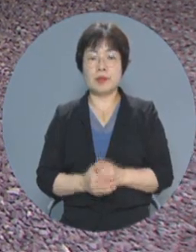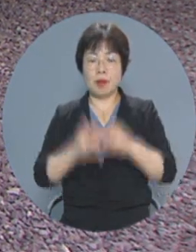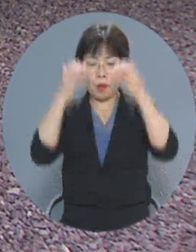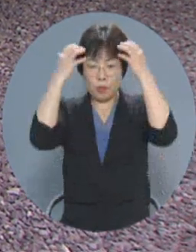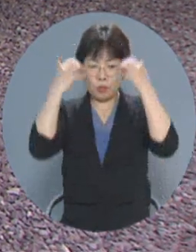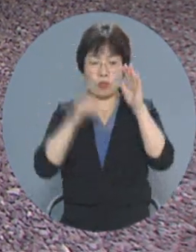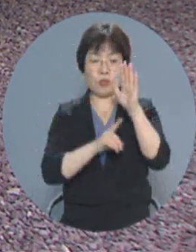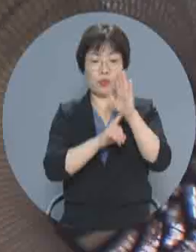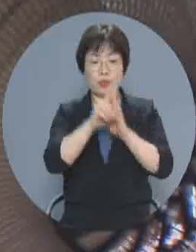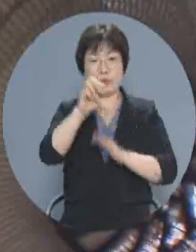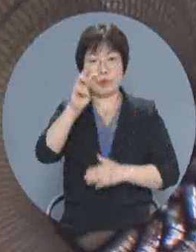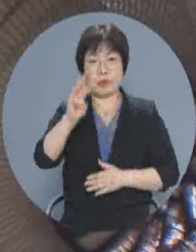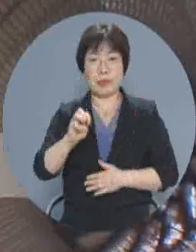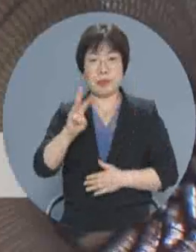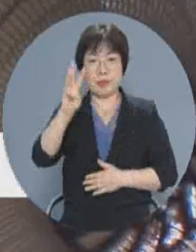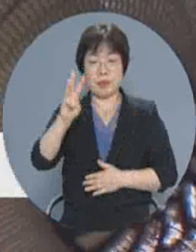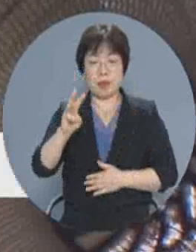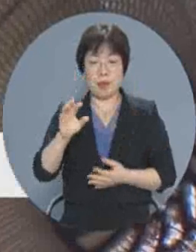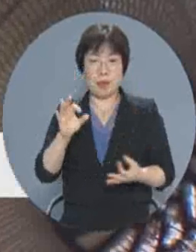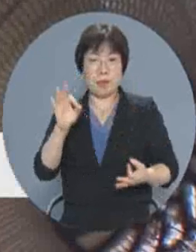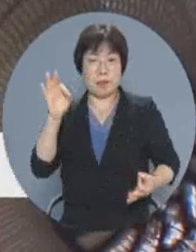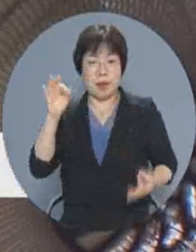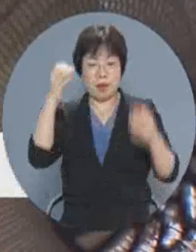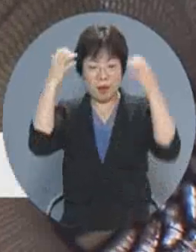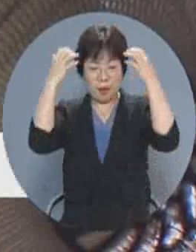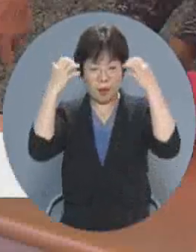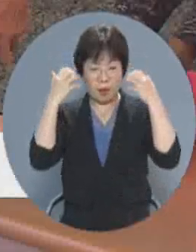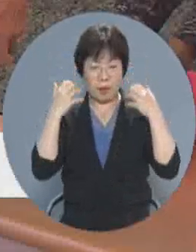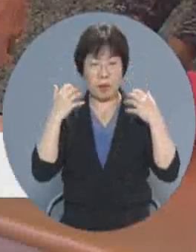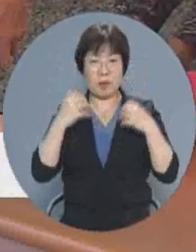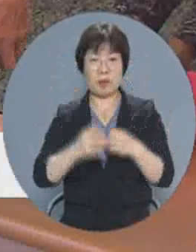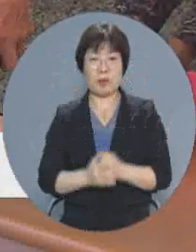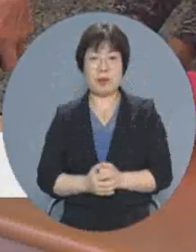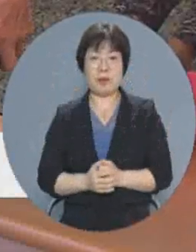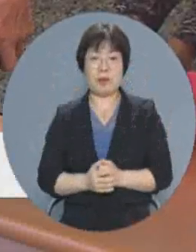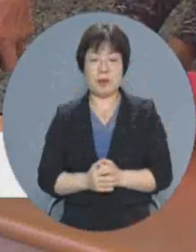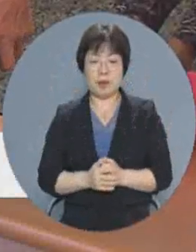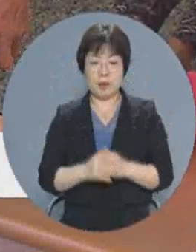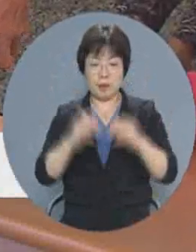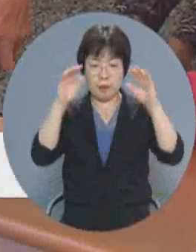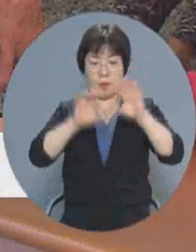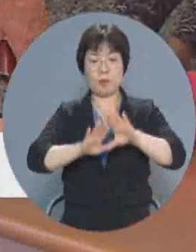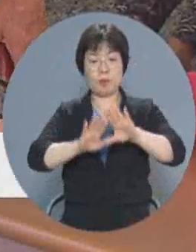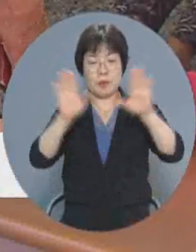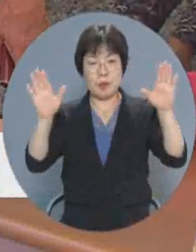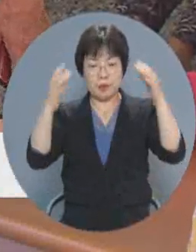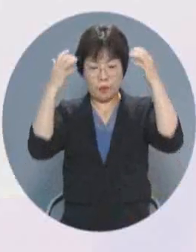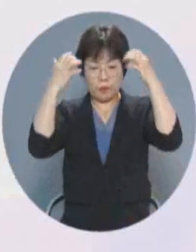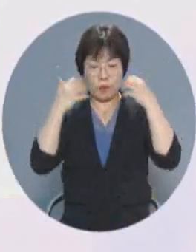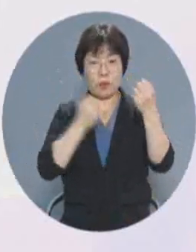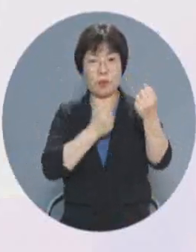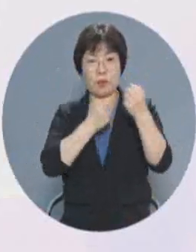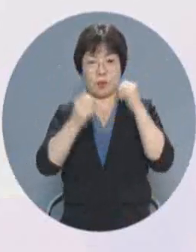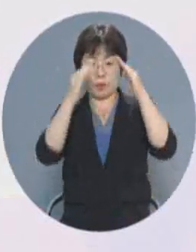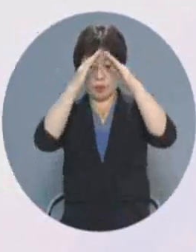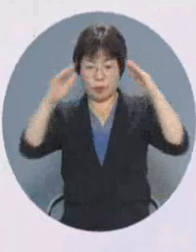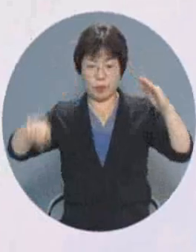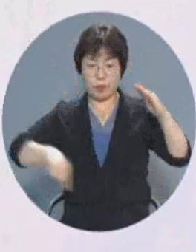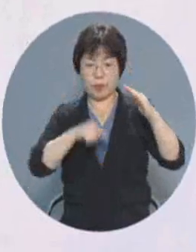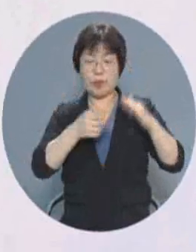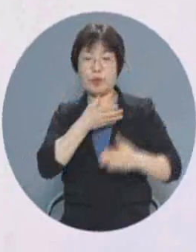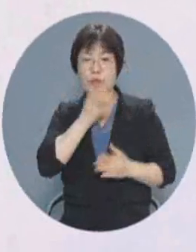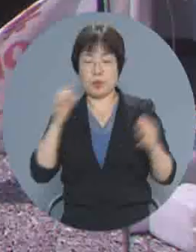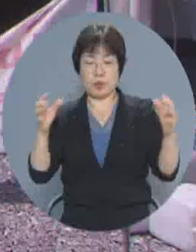섭씨 33도, 가만히 있어도 땀이 흐르는 무더운 날씨. 살인적인 한낮의 더위에도 불구하고 천막 아래 노인들이